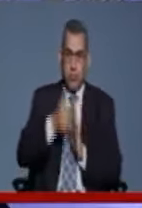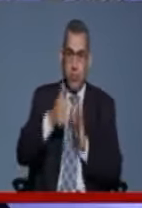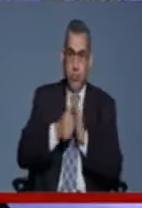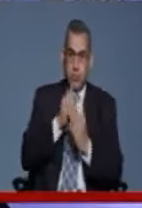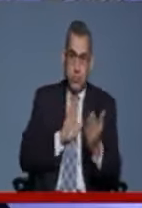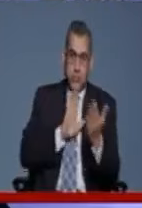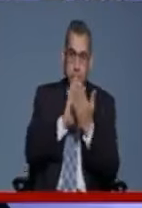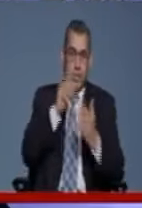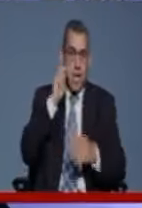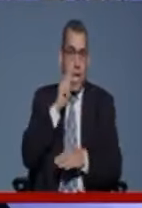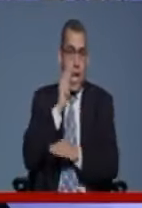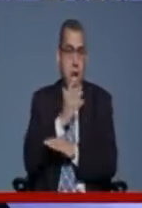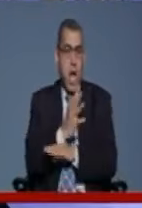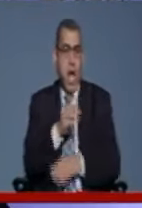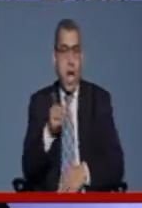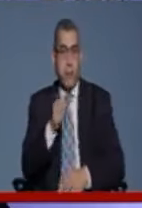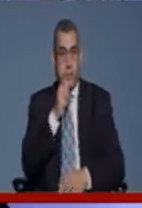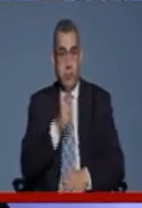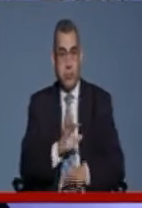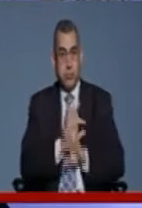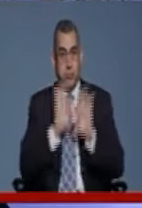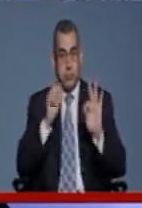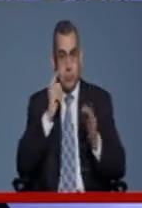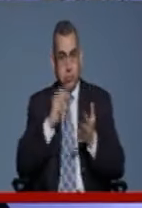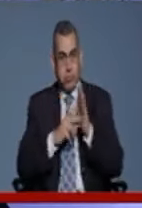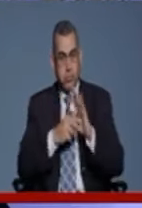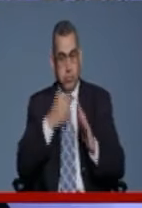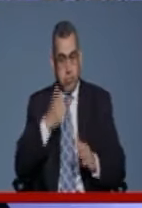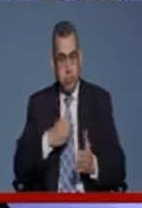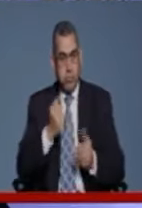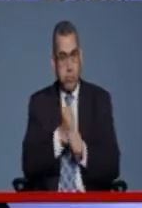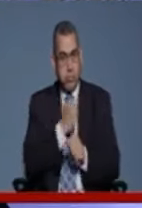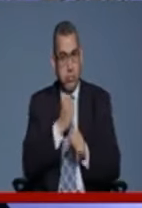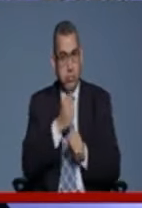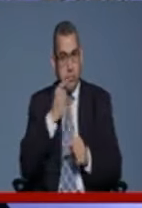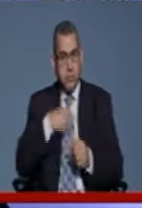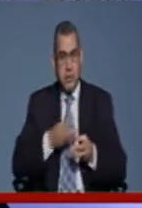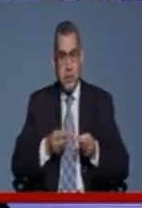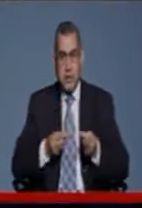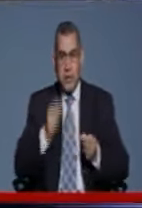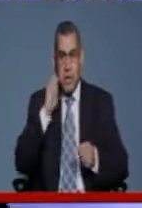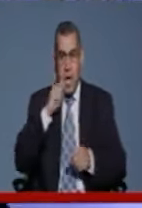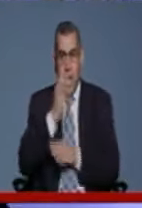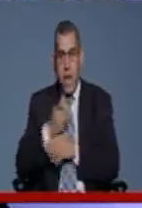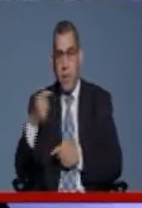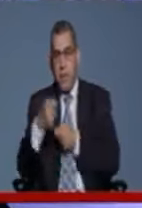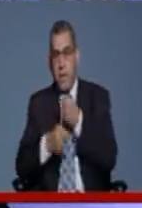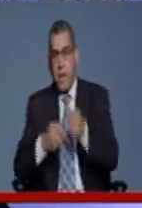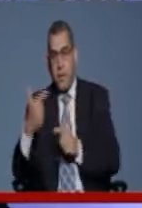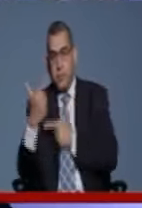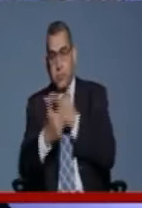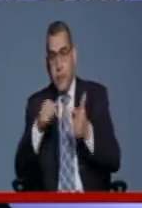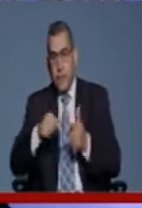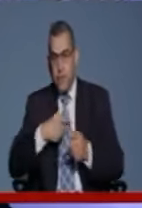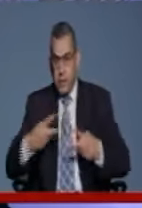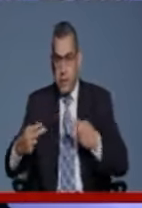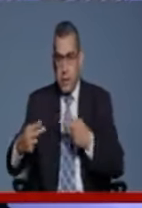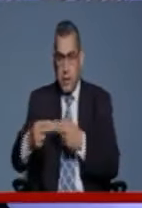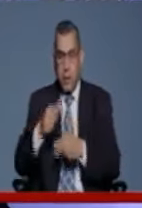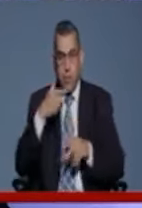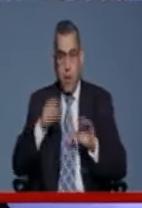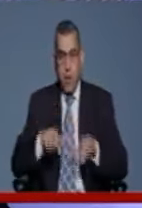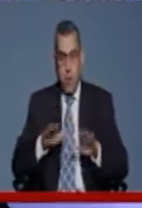الإرهاب وتقويض نشاطه وتفكيك هياكله وتكفيف منابع تمويله، إلا أنه يظل خطراً